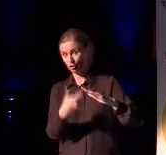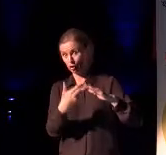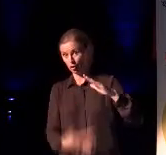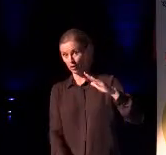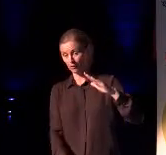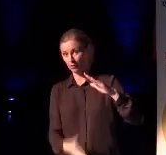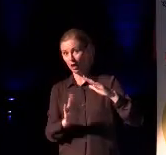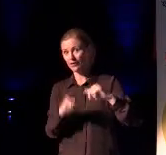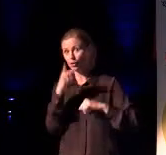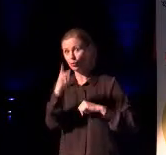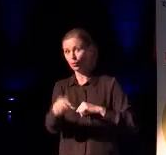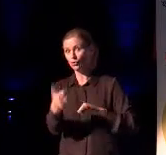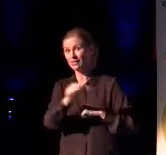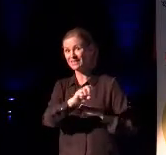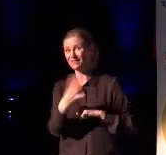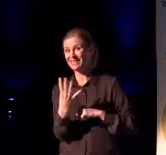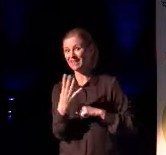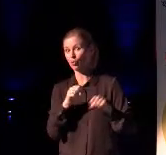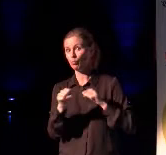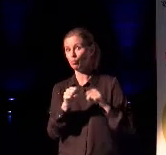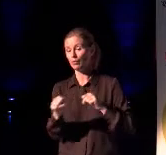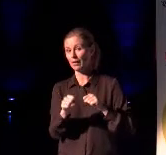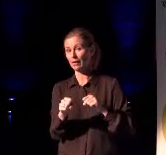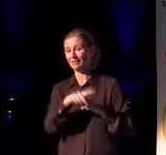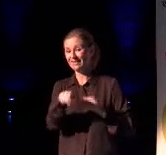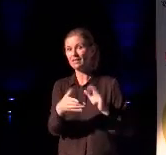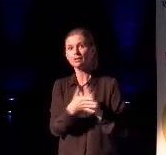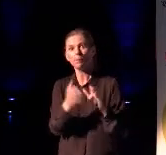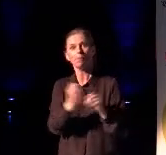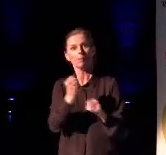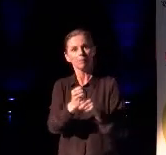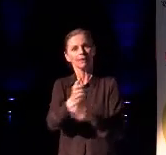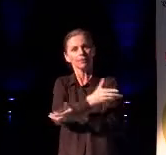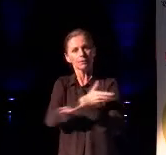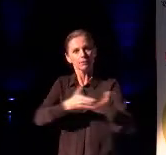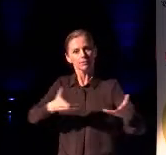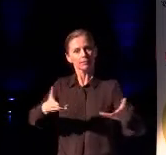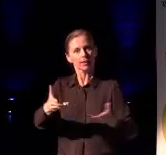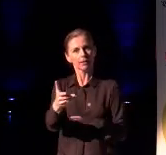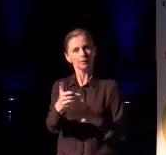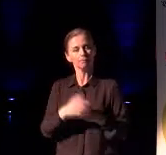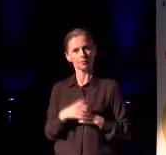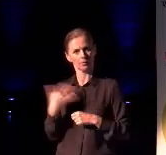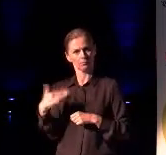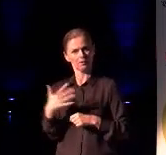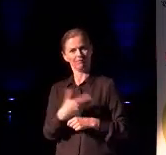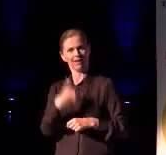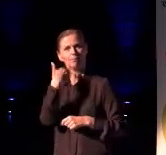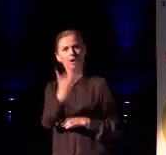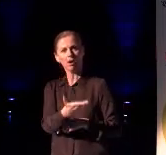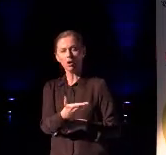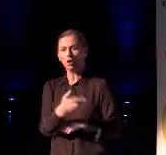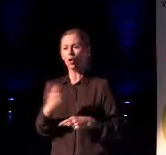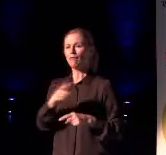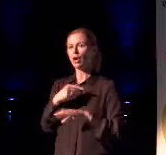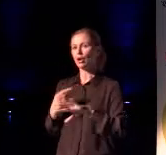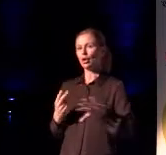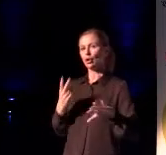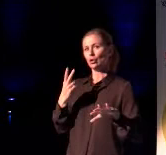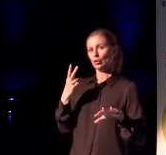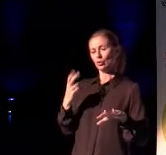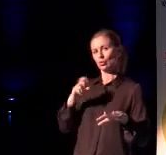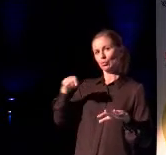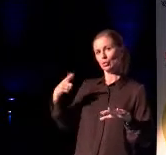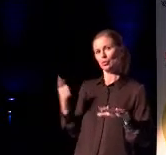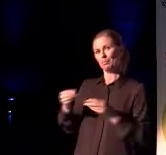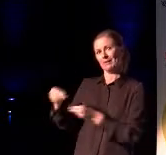var det 264 kommuner som samarbeider. Vi begynner å se stordriftsfordel dette her, det er kjempebra. Og så har vi 20,7 midler sammen